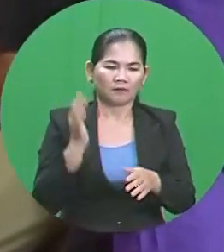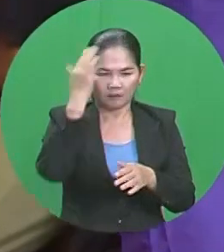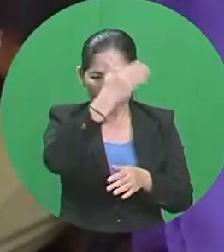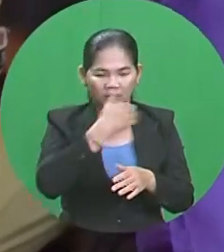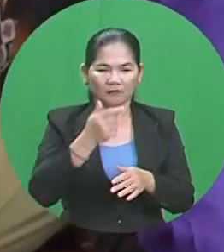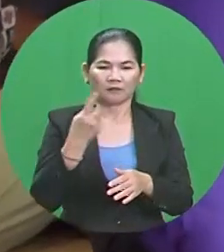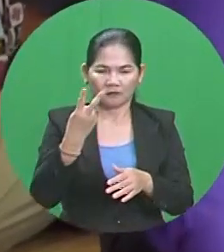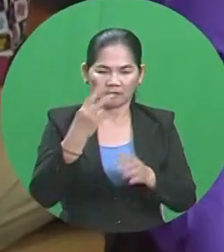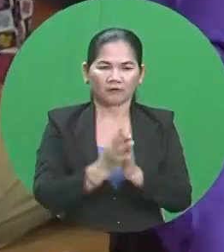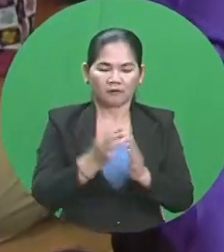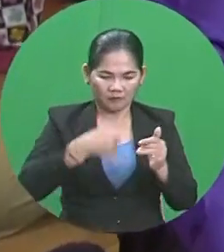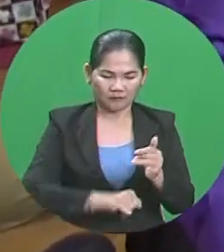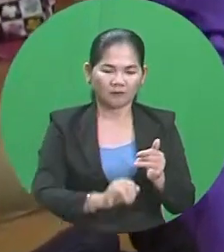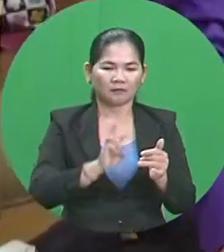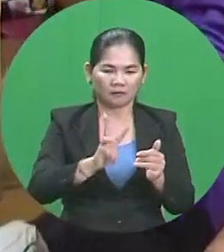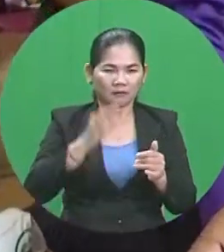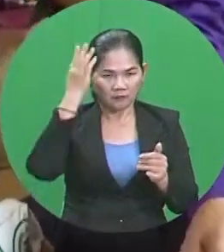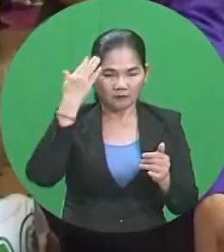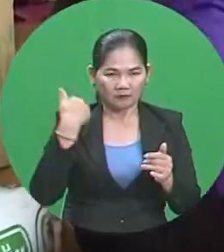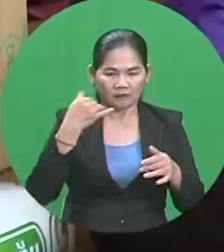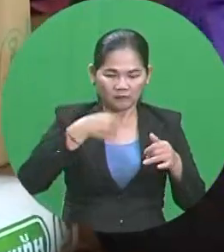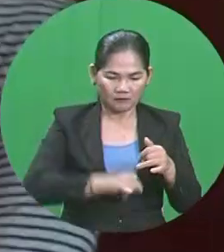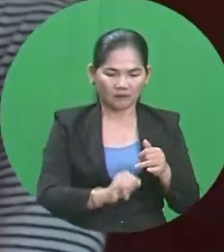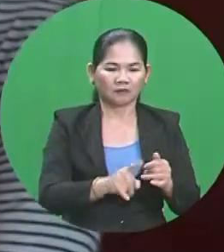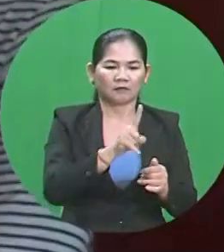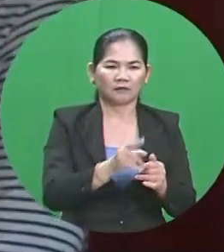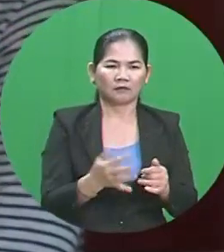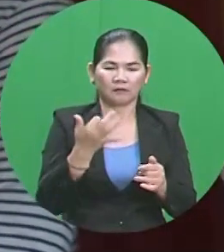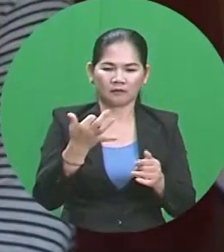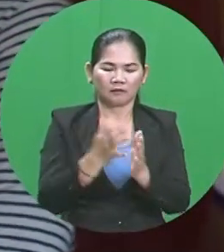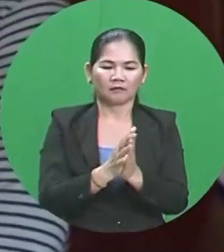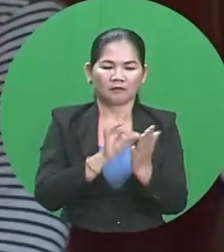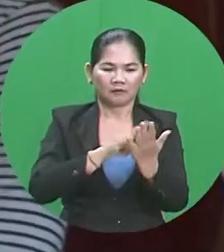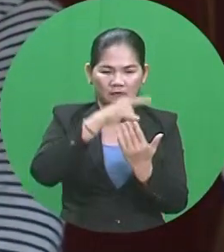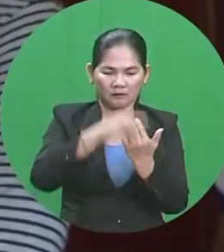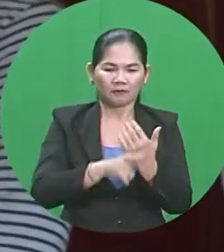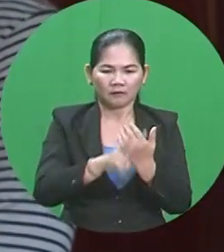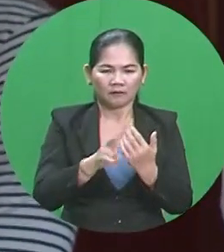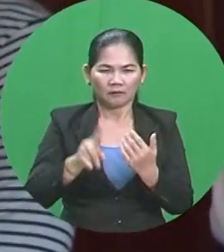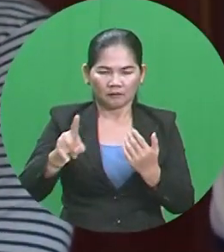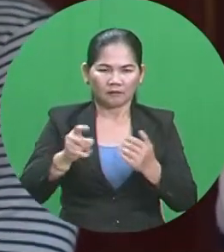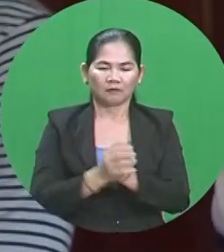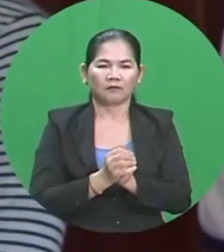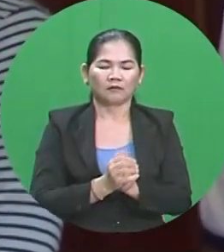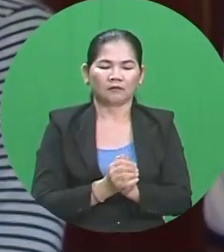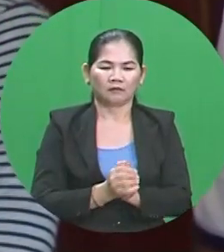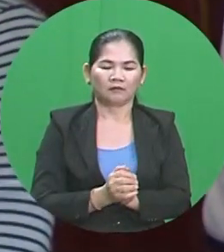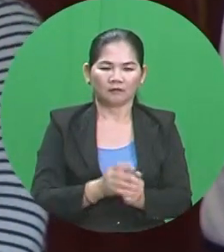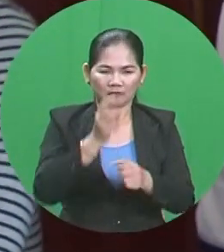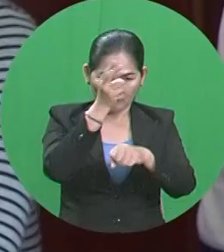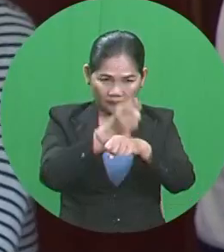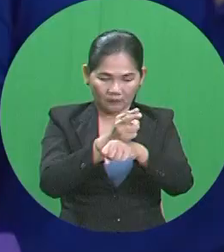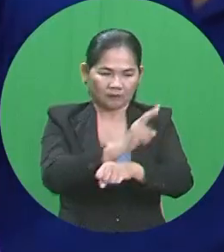2 ទីរការផ្លូទាំង 3 នាក់នេះប្រសូតនៅថ្ងៃទី 18 ខែមករាឆ្នាំ 2021 នៅមន្ទីរពេទ្យ